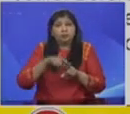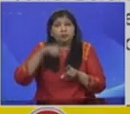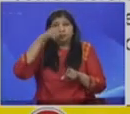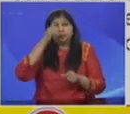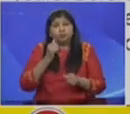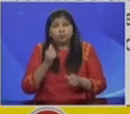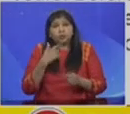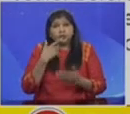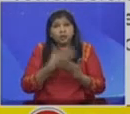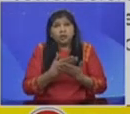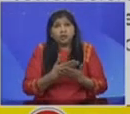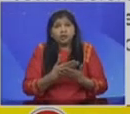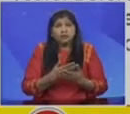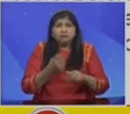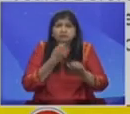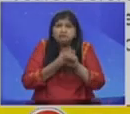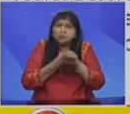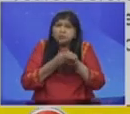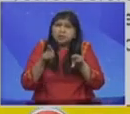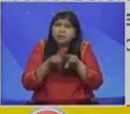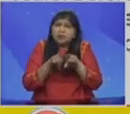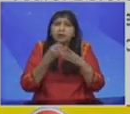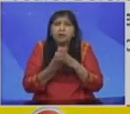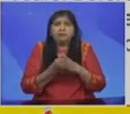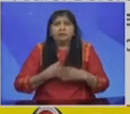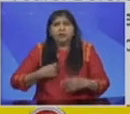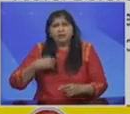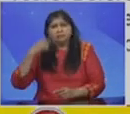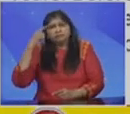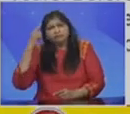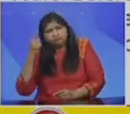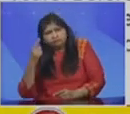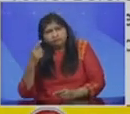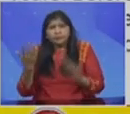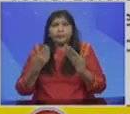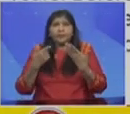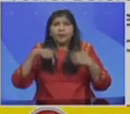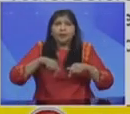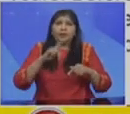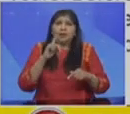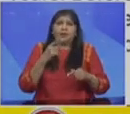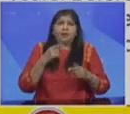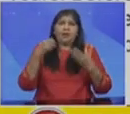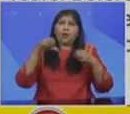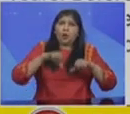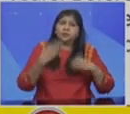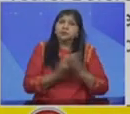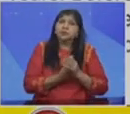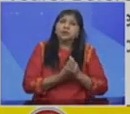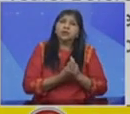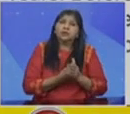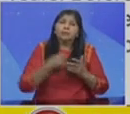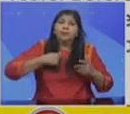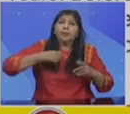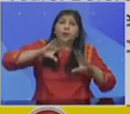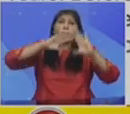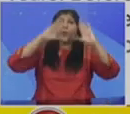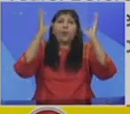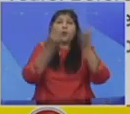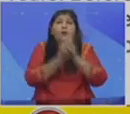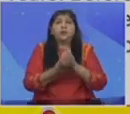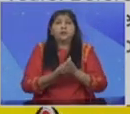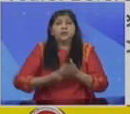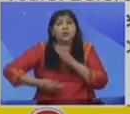भी। मैंने इस सवाल पर विचार किया और खुद से कहा, मेरी एक कमी ये रही कि मैं दुनिया की